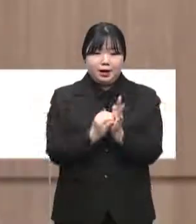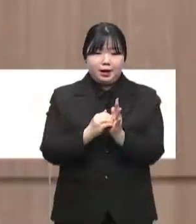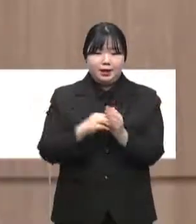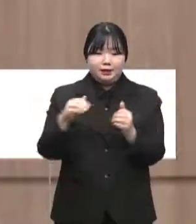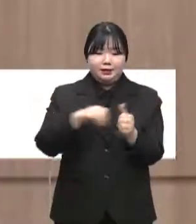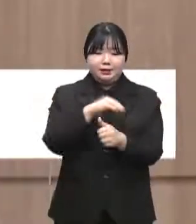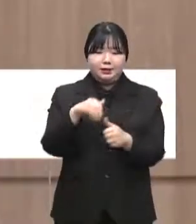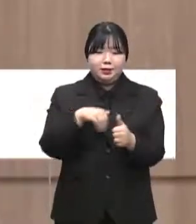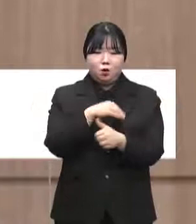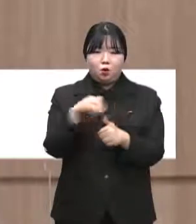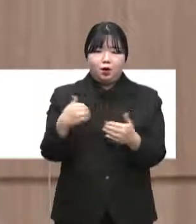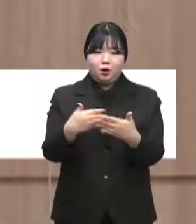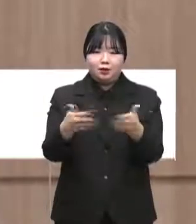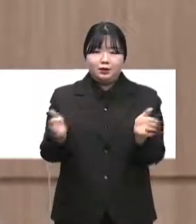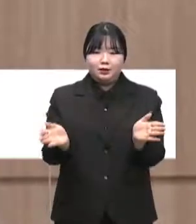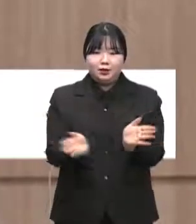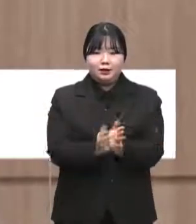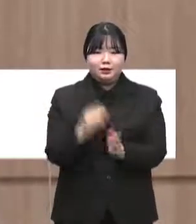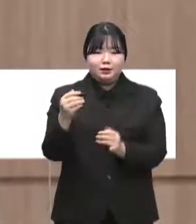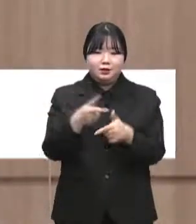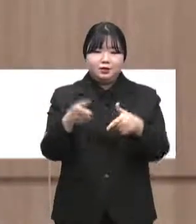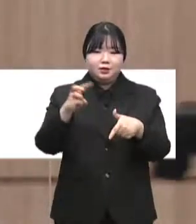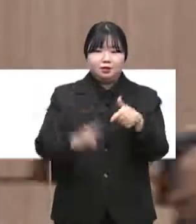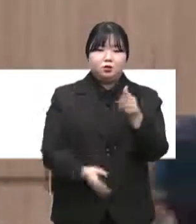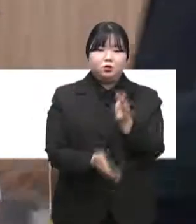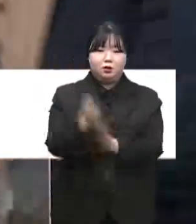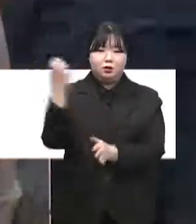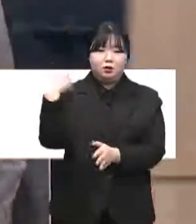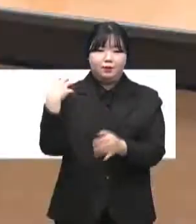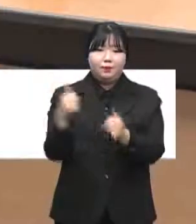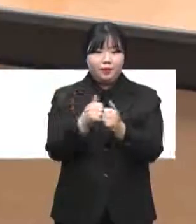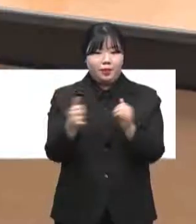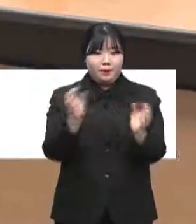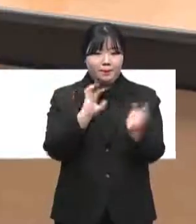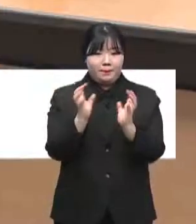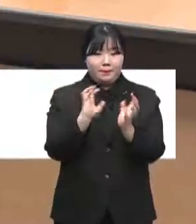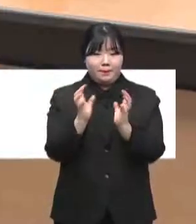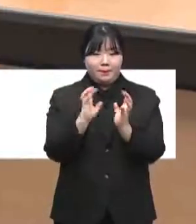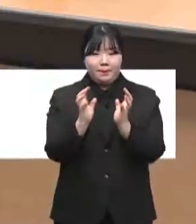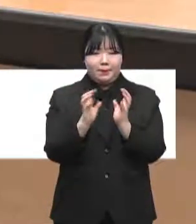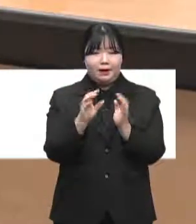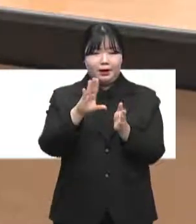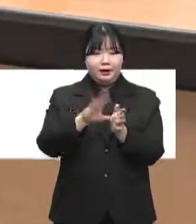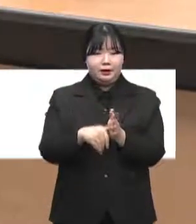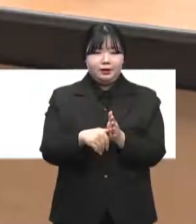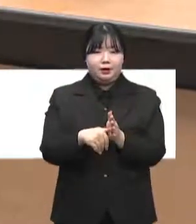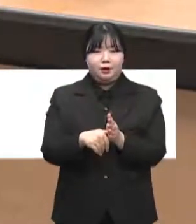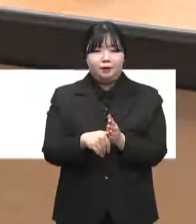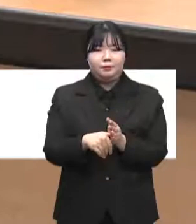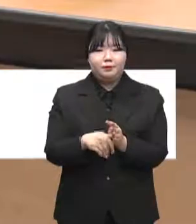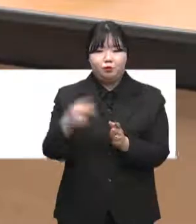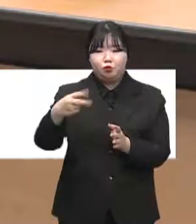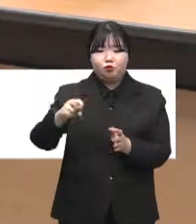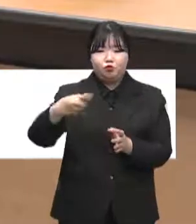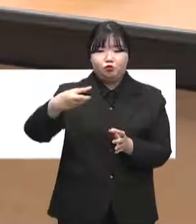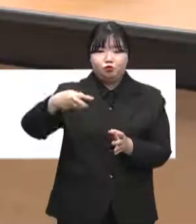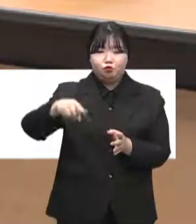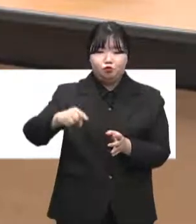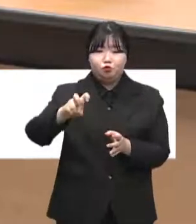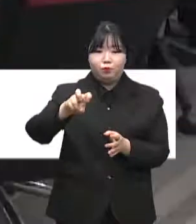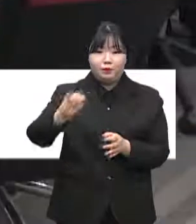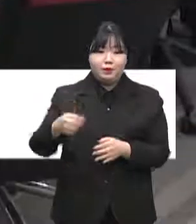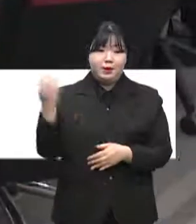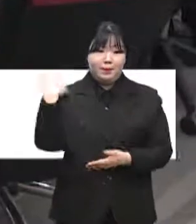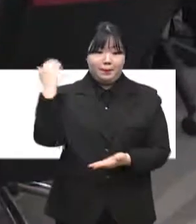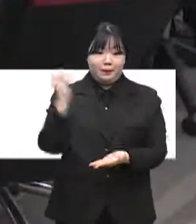환경단체와 인천시 등 관계자 등이 참석한 간담회에서 는 대규모 매립으로 인천을 떠났던 두루미가 다시 돌아옴 에